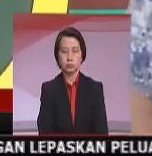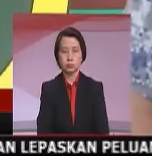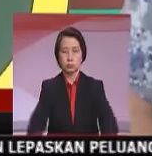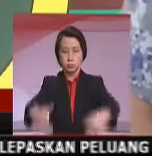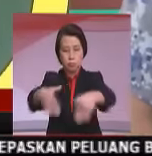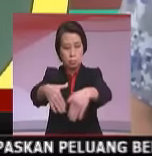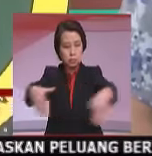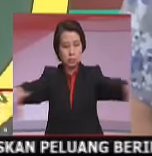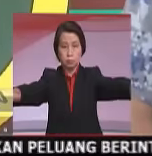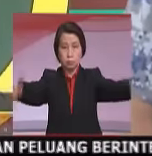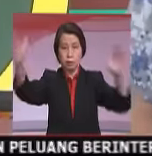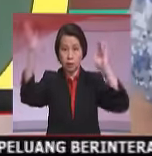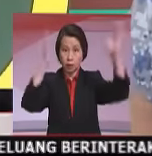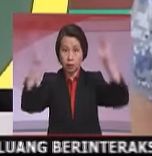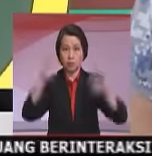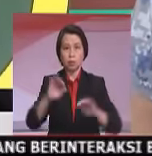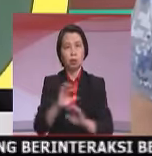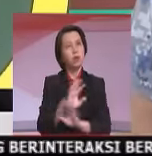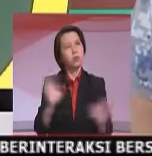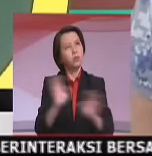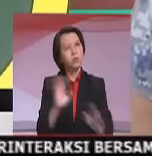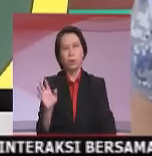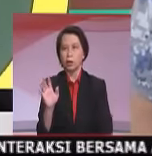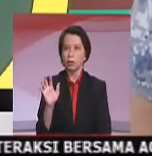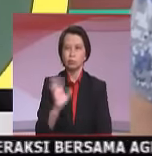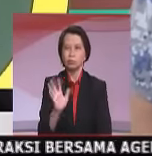Sempadan kita ni bukan dia macam